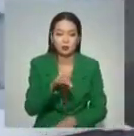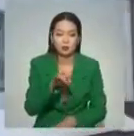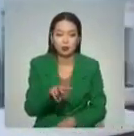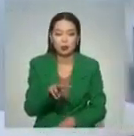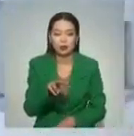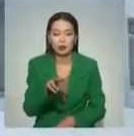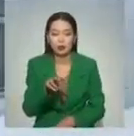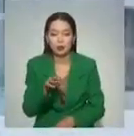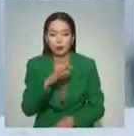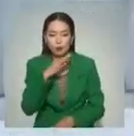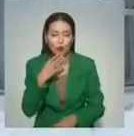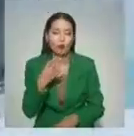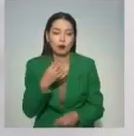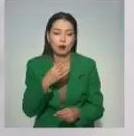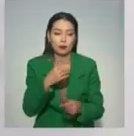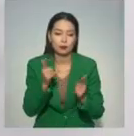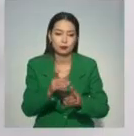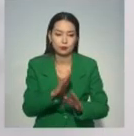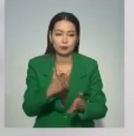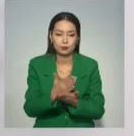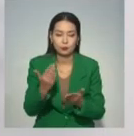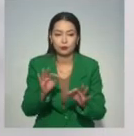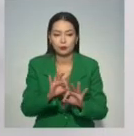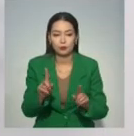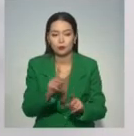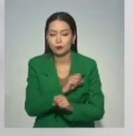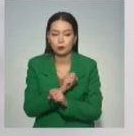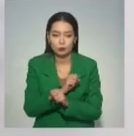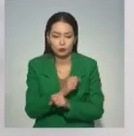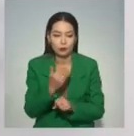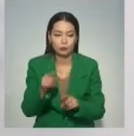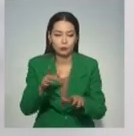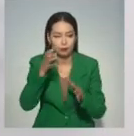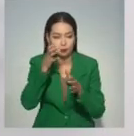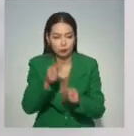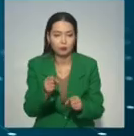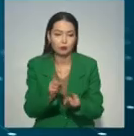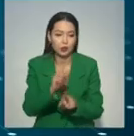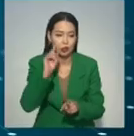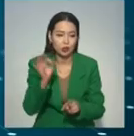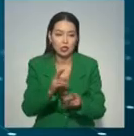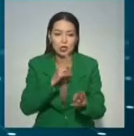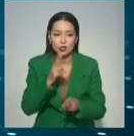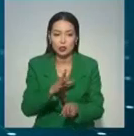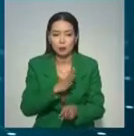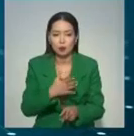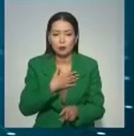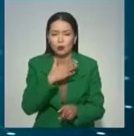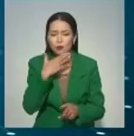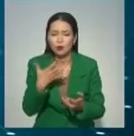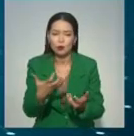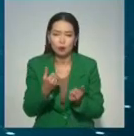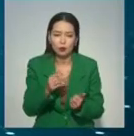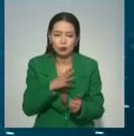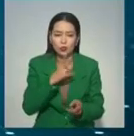возникло множество претензий. В АМТ, к примеру, рассказывают, что отдыхающие горняки часто жаловались. Мы получали множество претензий